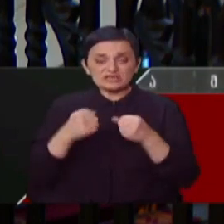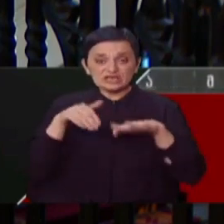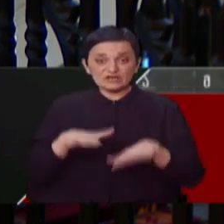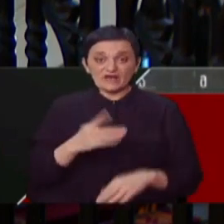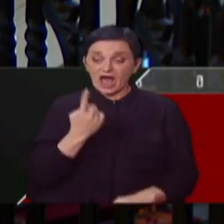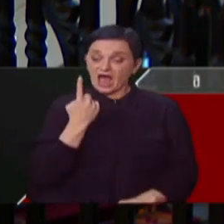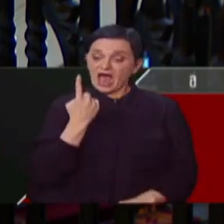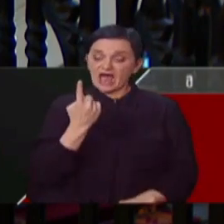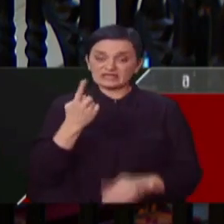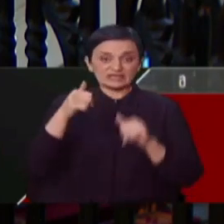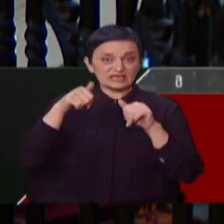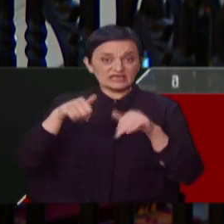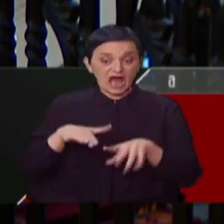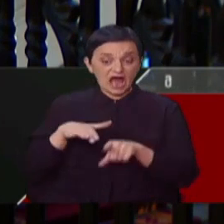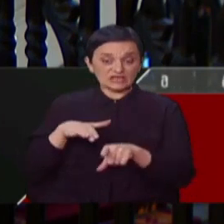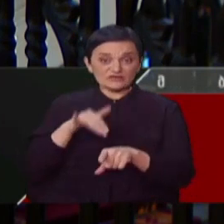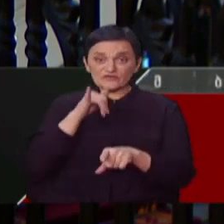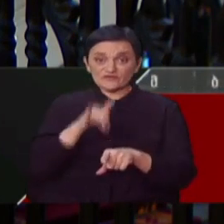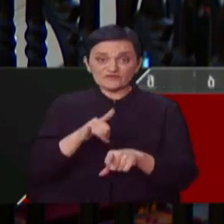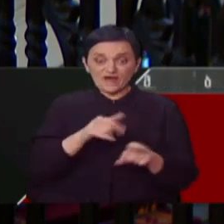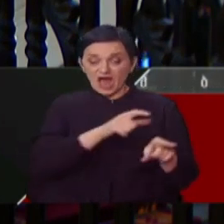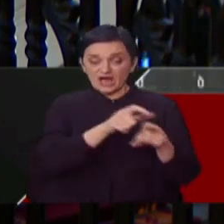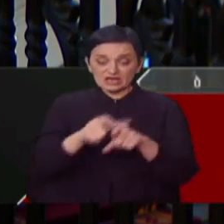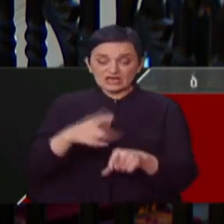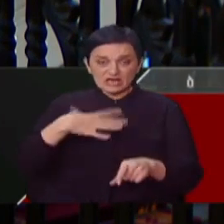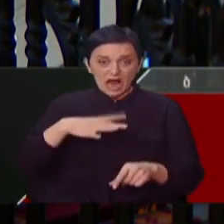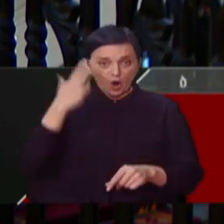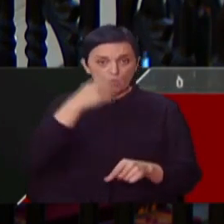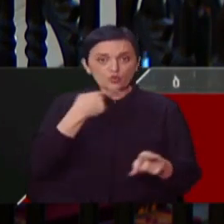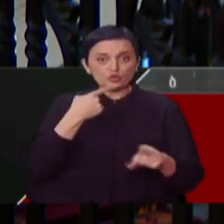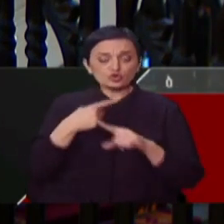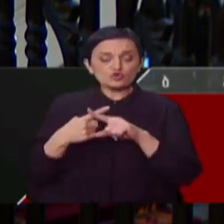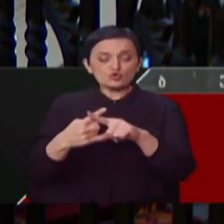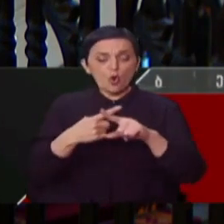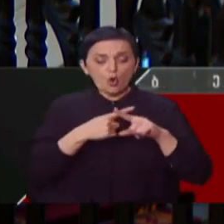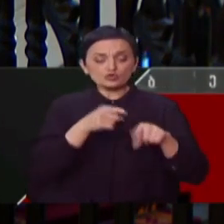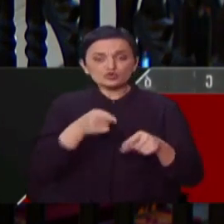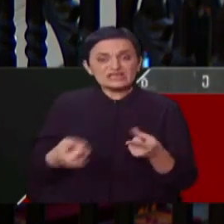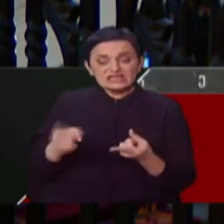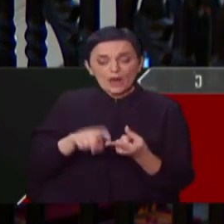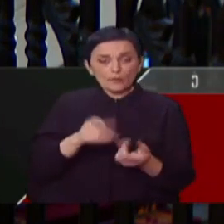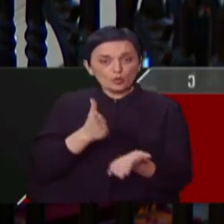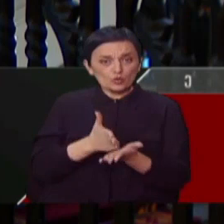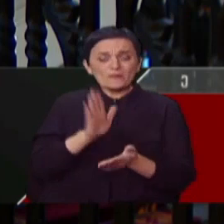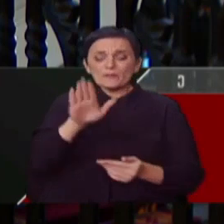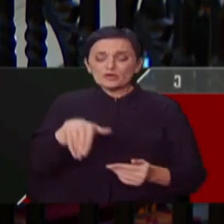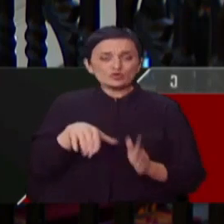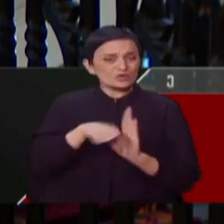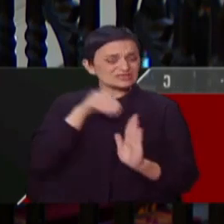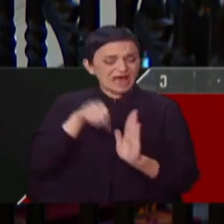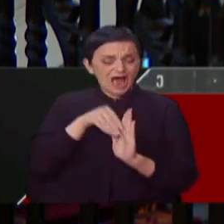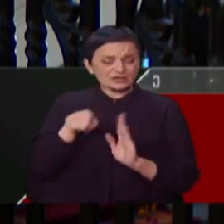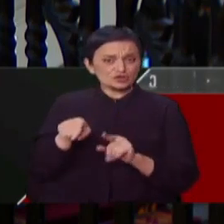Ert gadatsqvetilebas wer daasakhelebs kartuli utsneba, romelits aris konsensuse dapudznebuli. Mitumetes ara mkholot